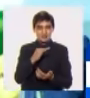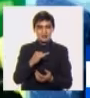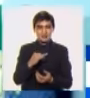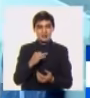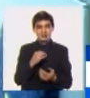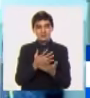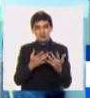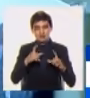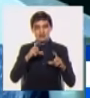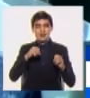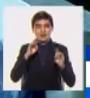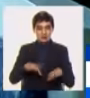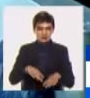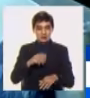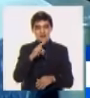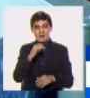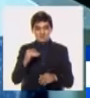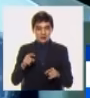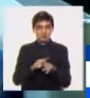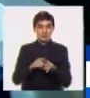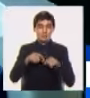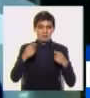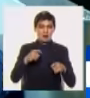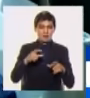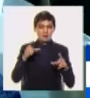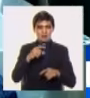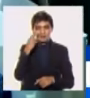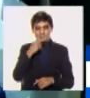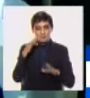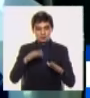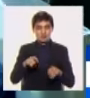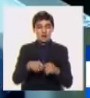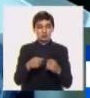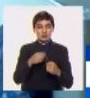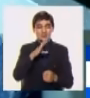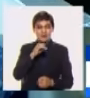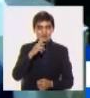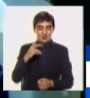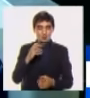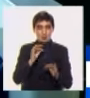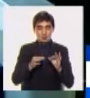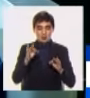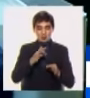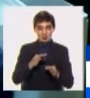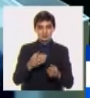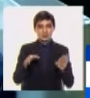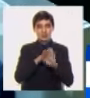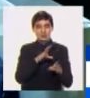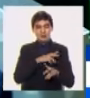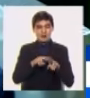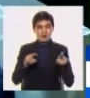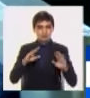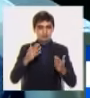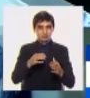некоторые кафе и рестораны и непродовольственные магазины в мир султане завершение санитарных норм накануне закрыли 10 таких